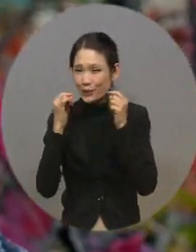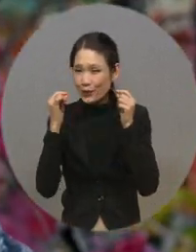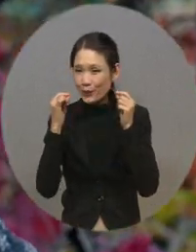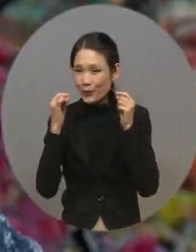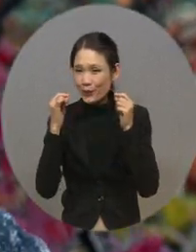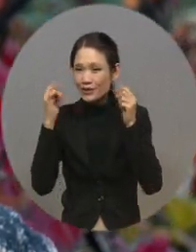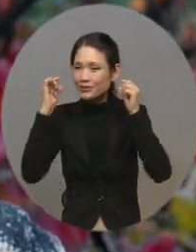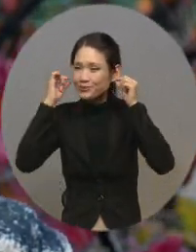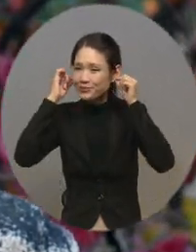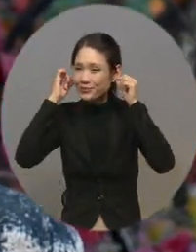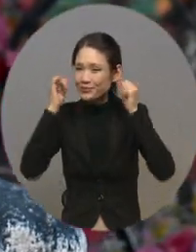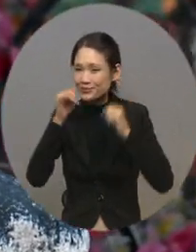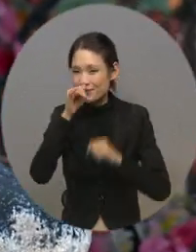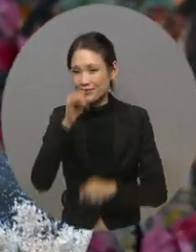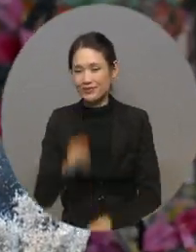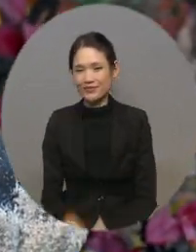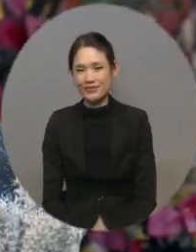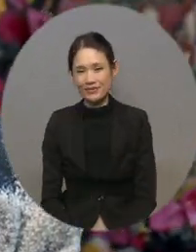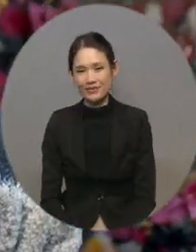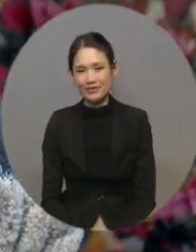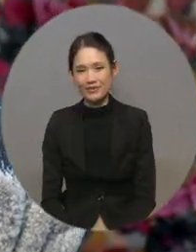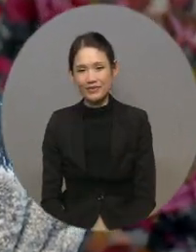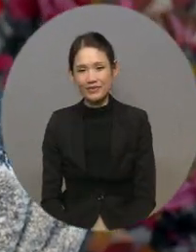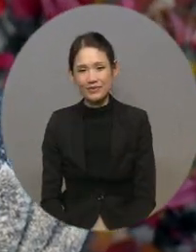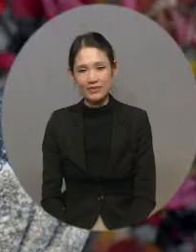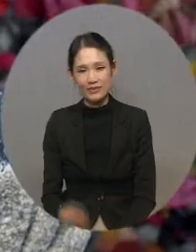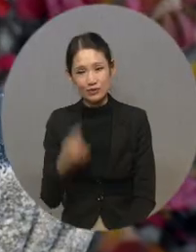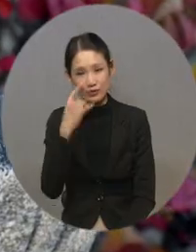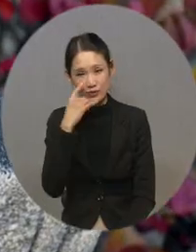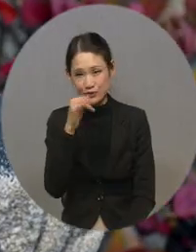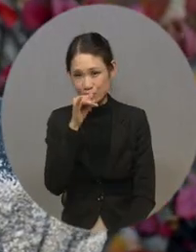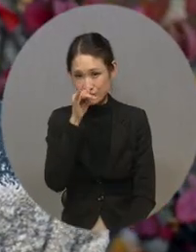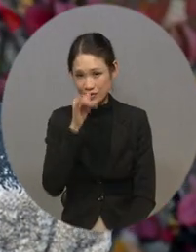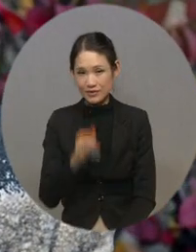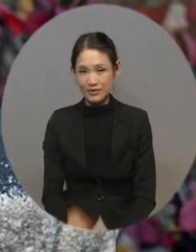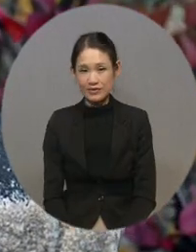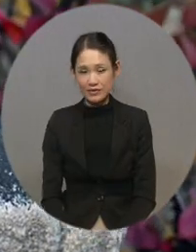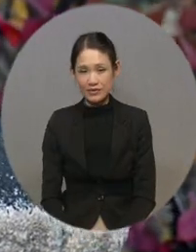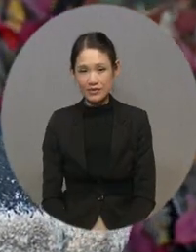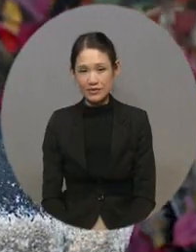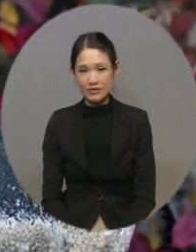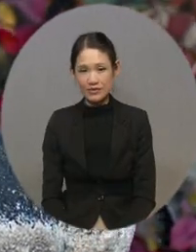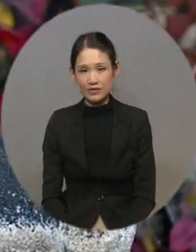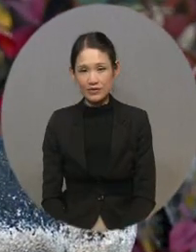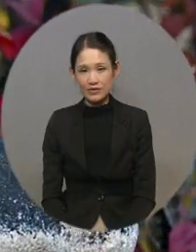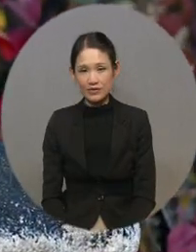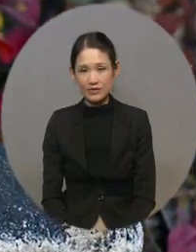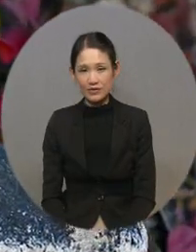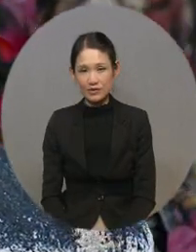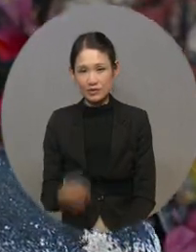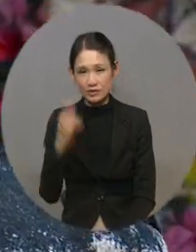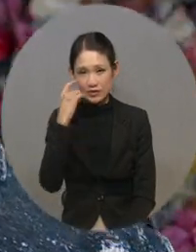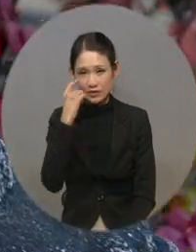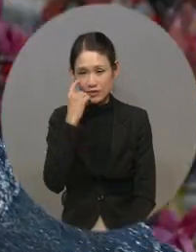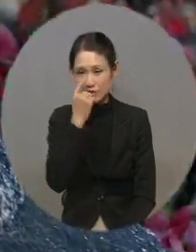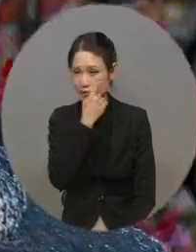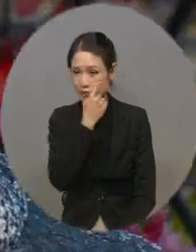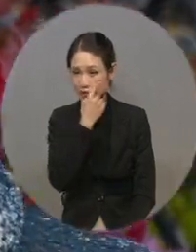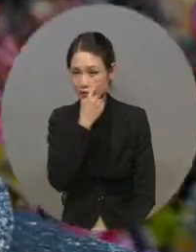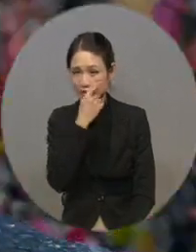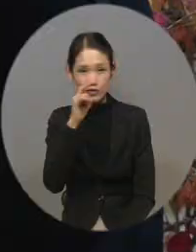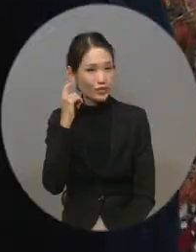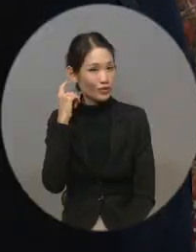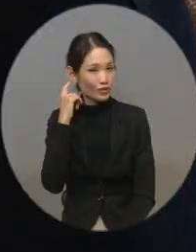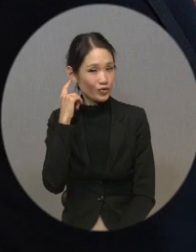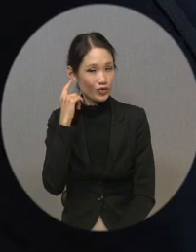귀에 걸렸어요. 그리고요 눈이 있고요. 눈, 콧망울, 눈, 눈두덩. 눈두덩이고요. 귀가 이렇게